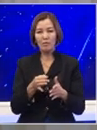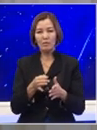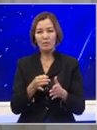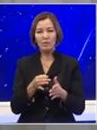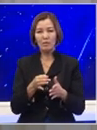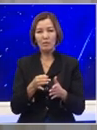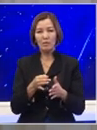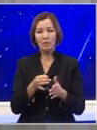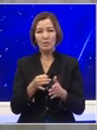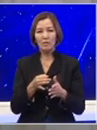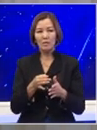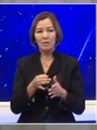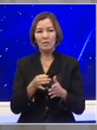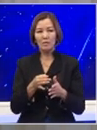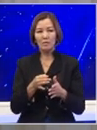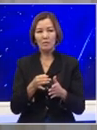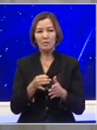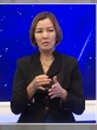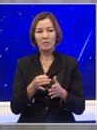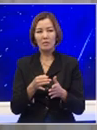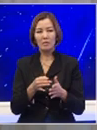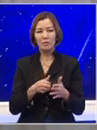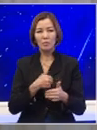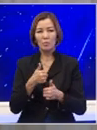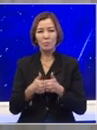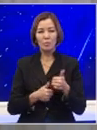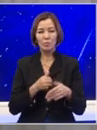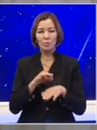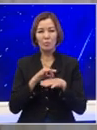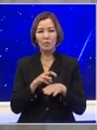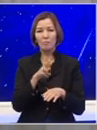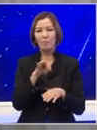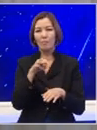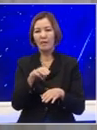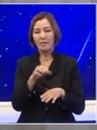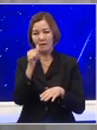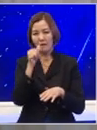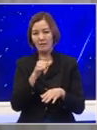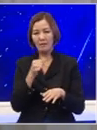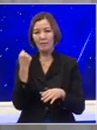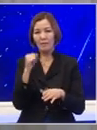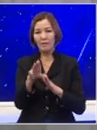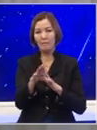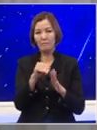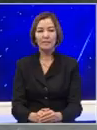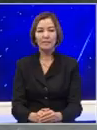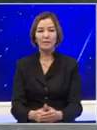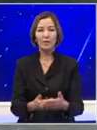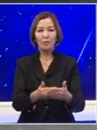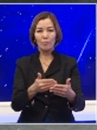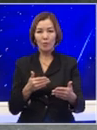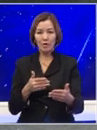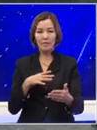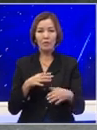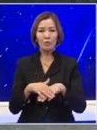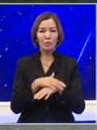бойынша уже СМР-ға конкурс процедуралары өтеді. Март айында уже победитель шыққаннан кейін жұмыстар басталады. Бұған